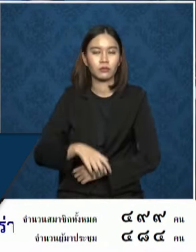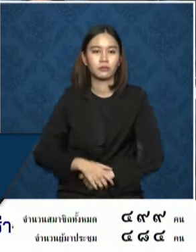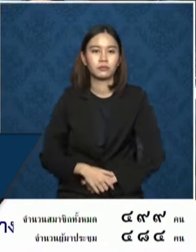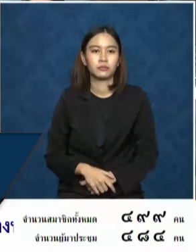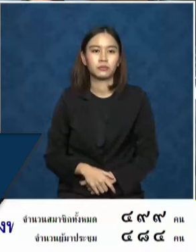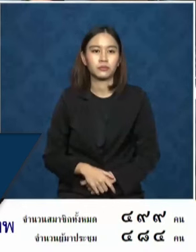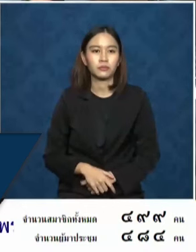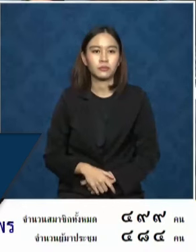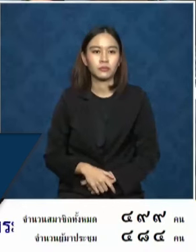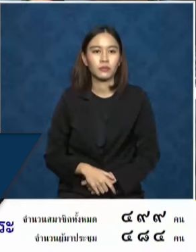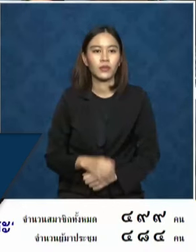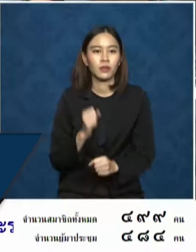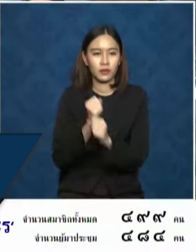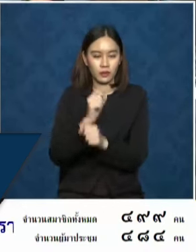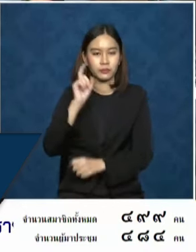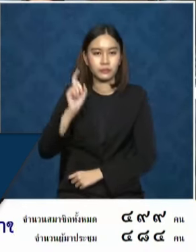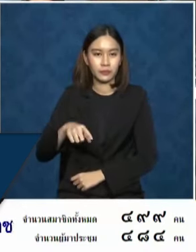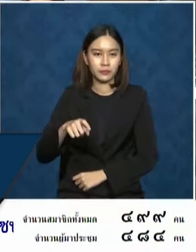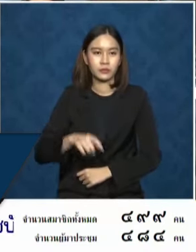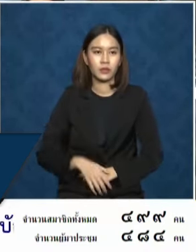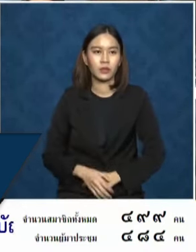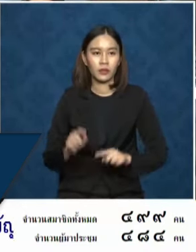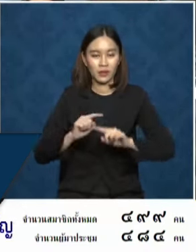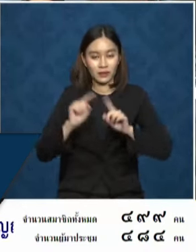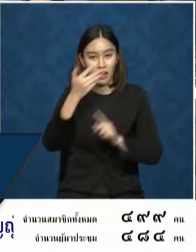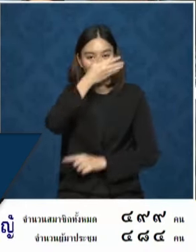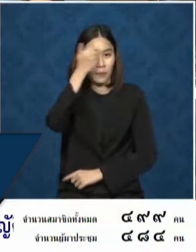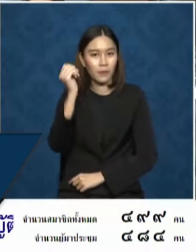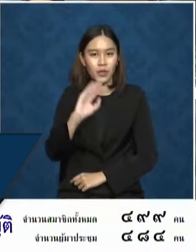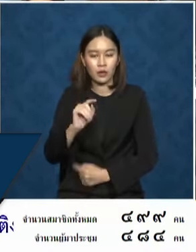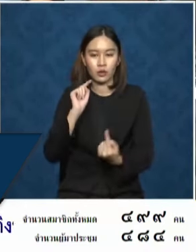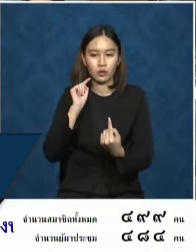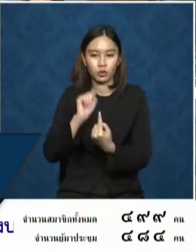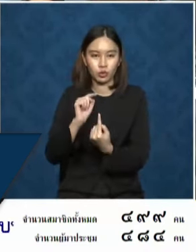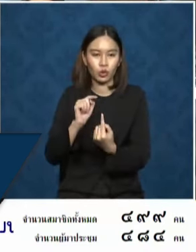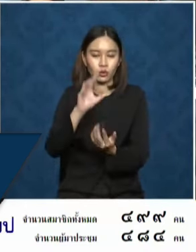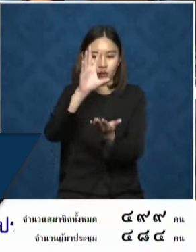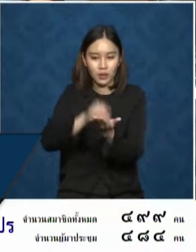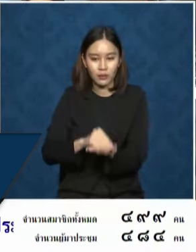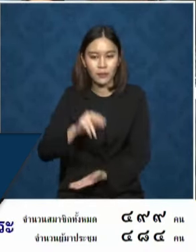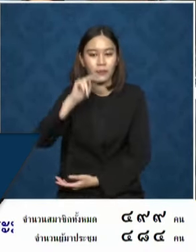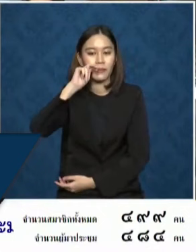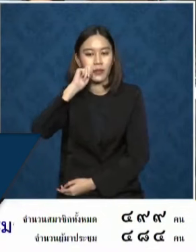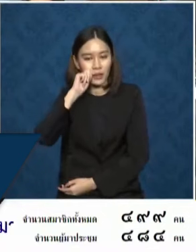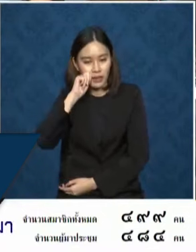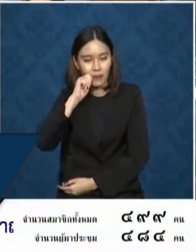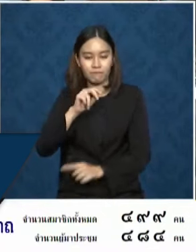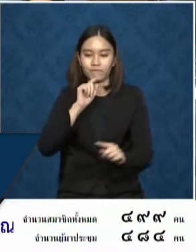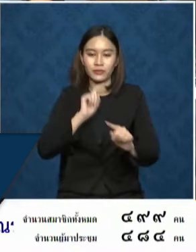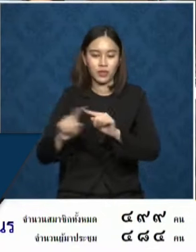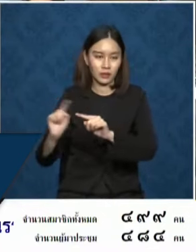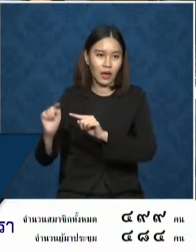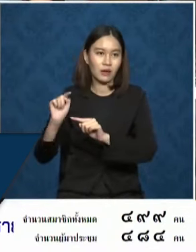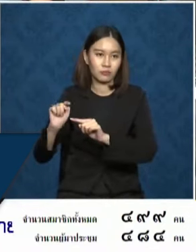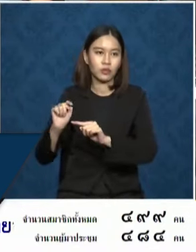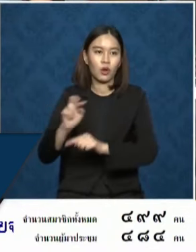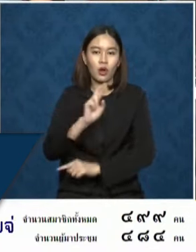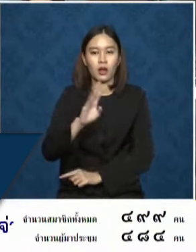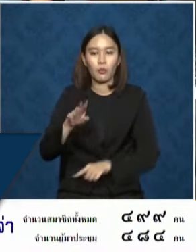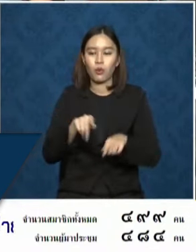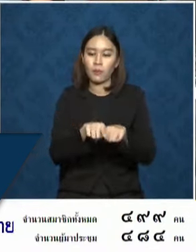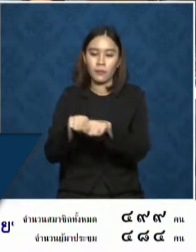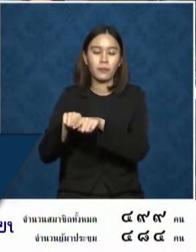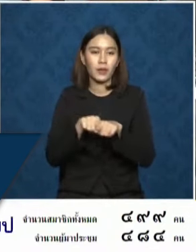ทำต้องทำครับแต่ต้องอย่าลืมว่าการบูรณาการข้อมูลทั้งน้ำทั้งหลายนะครับต้องเป็นระบบ